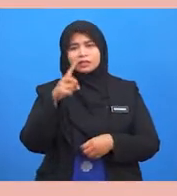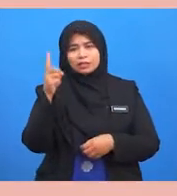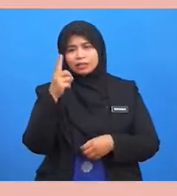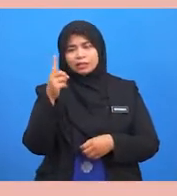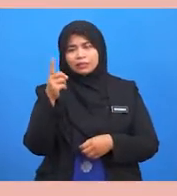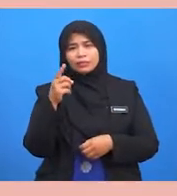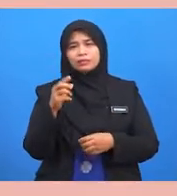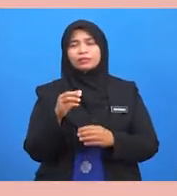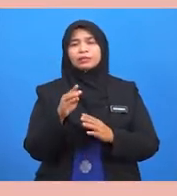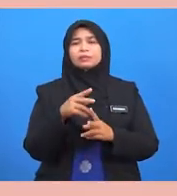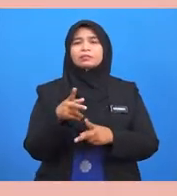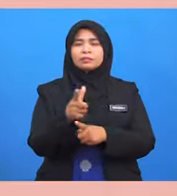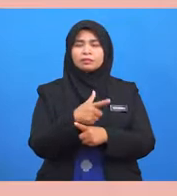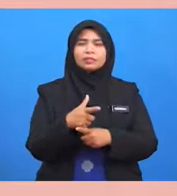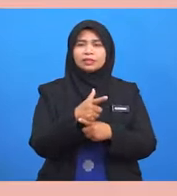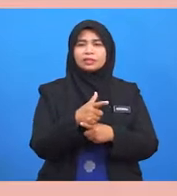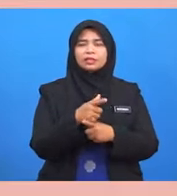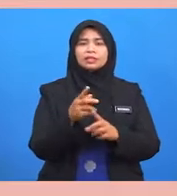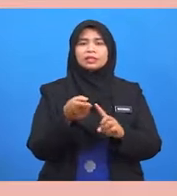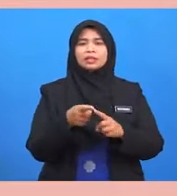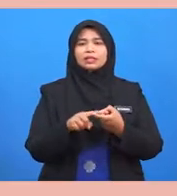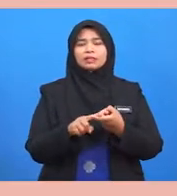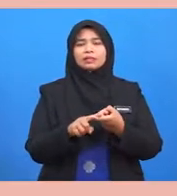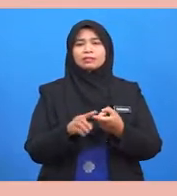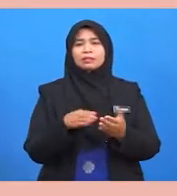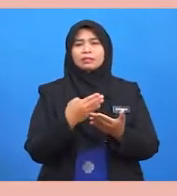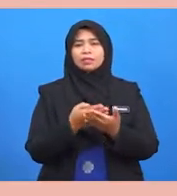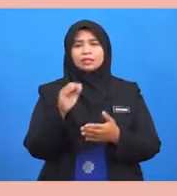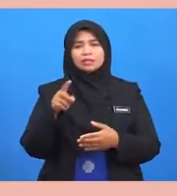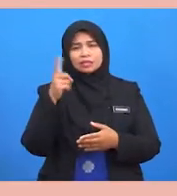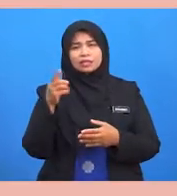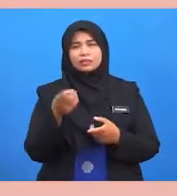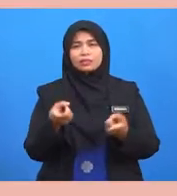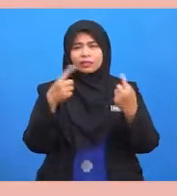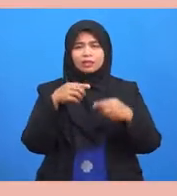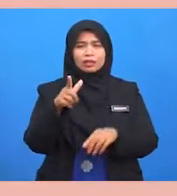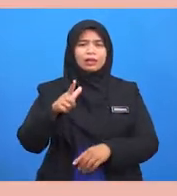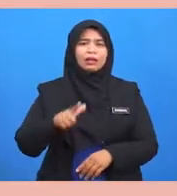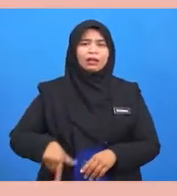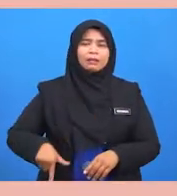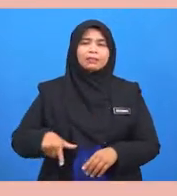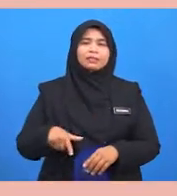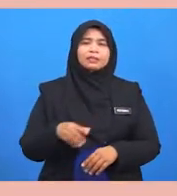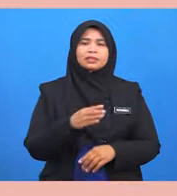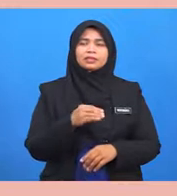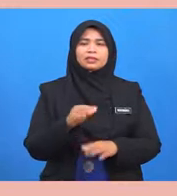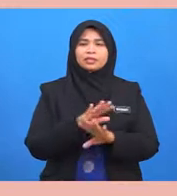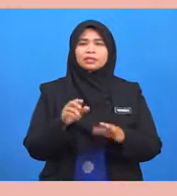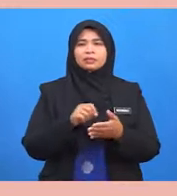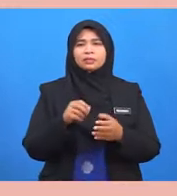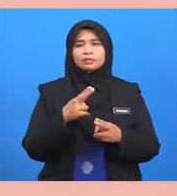selalu melindungi kawan baiknya yang kerap datang lewat dengan tidak mencatat